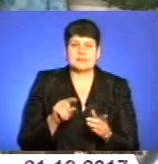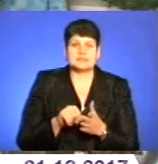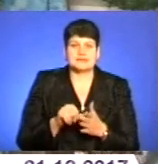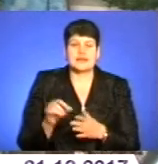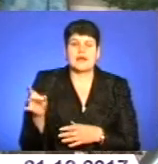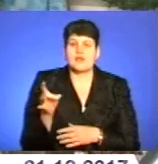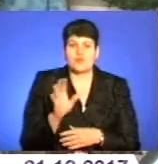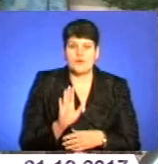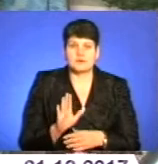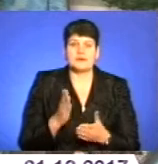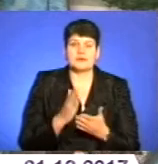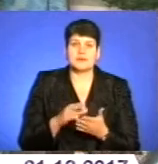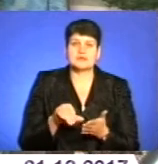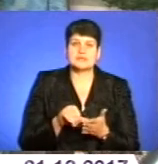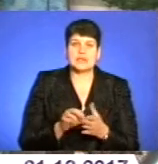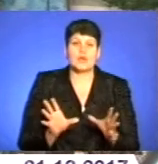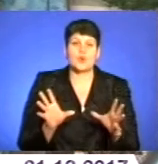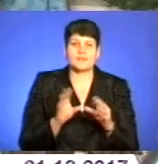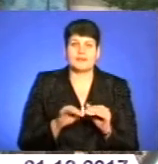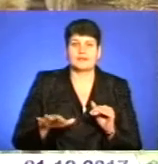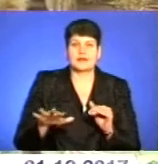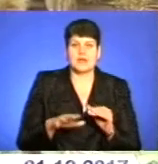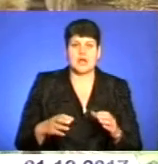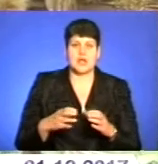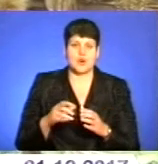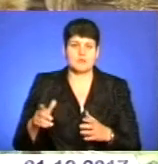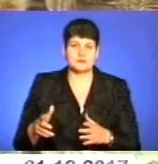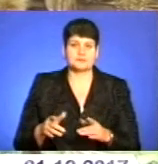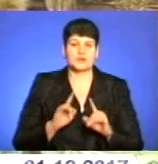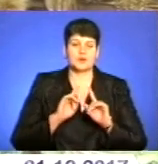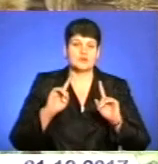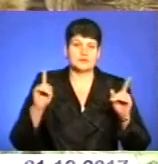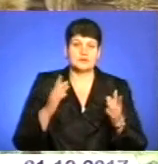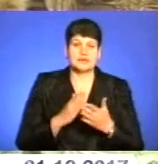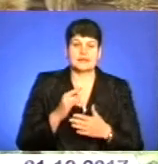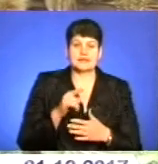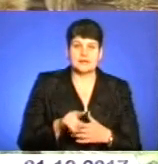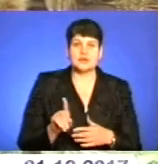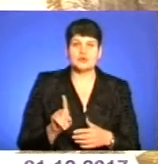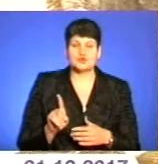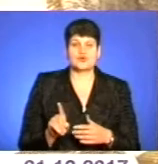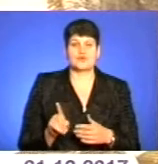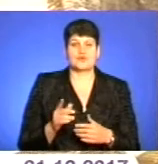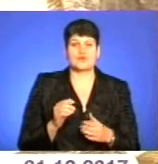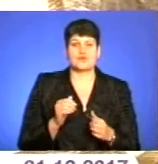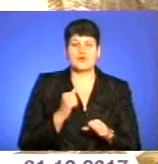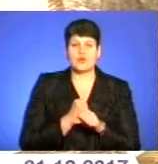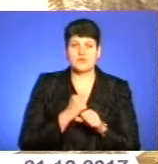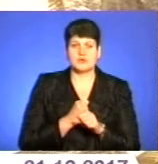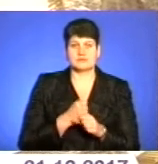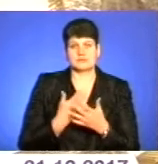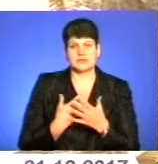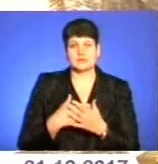районів, але і представники об'єднаних територіальних громад. Родзинкою виставки є й те, що кожного разу конкурсанти виготовляють символ